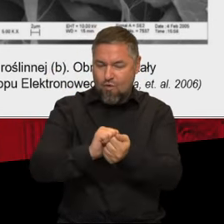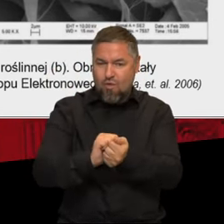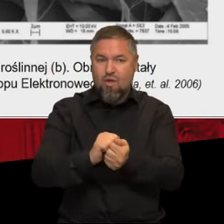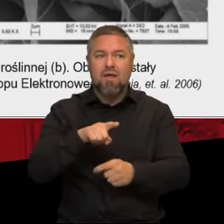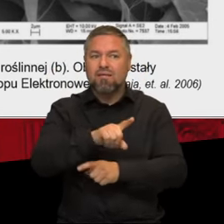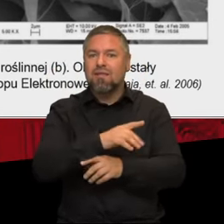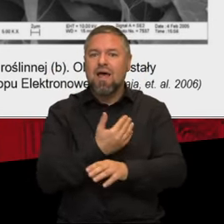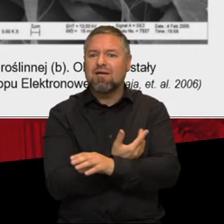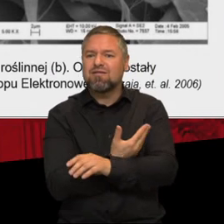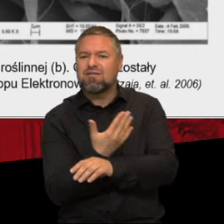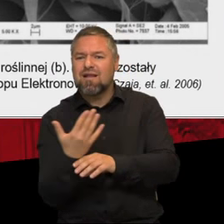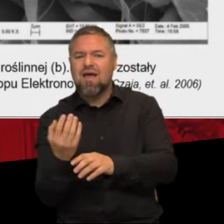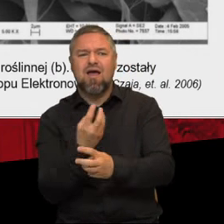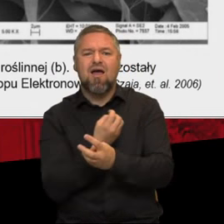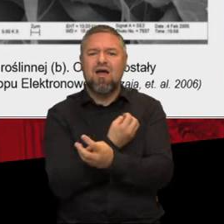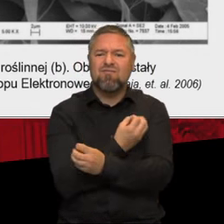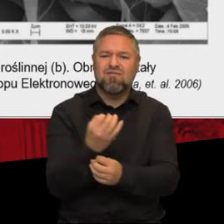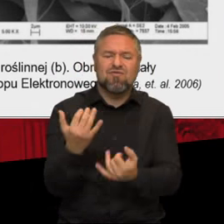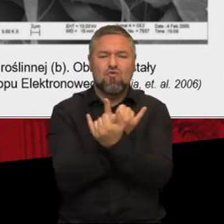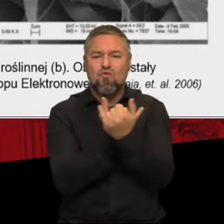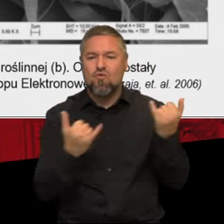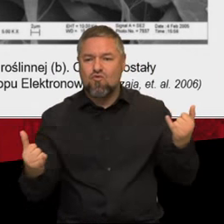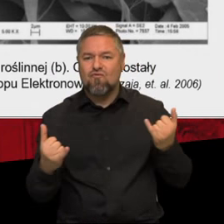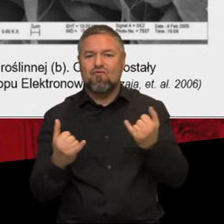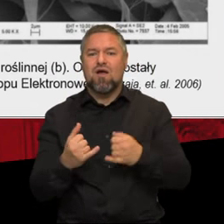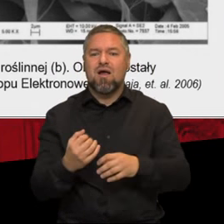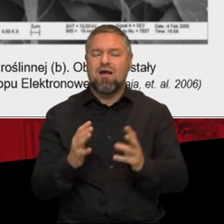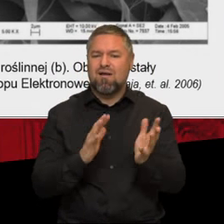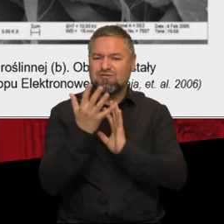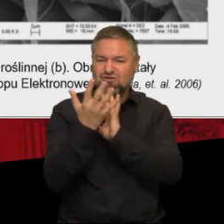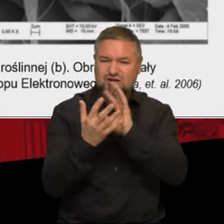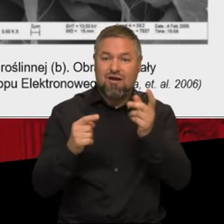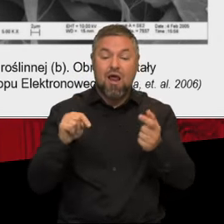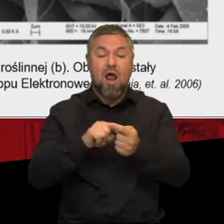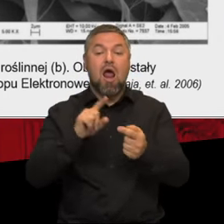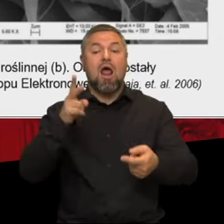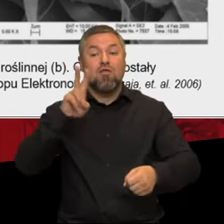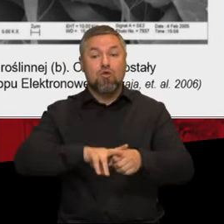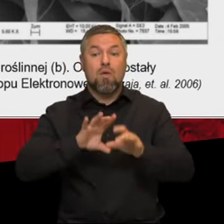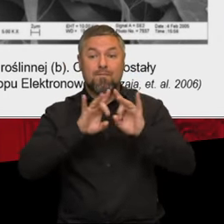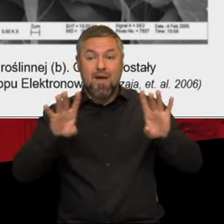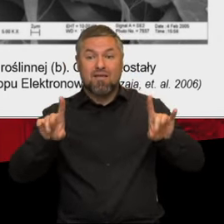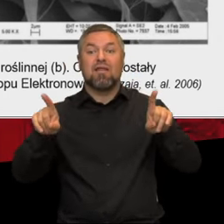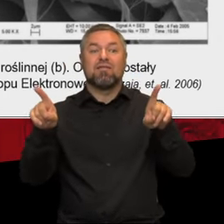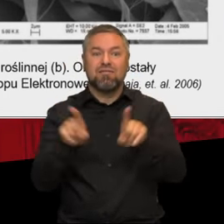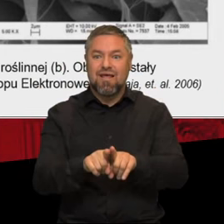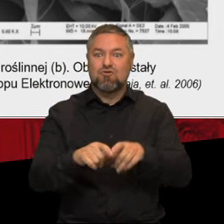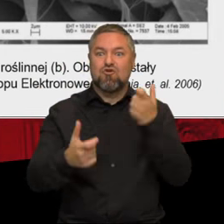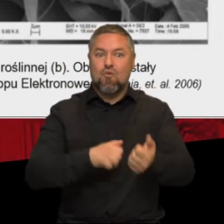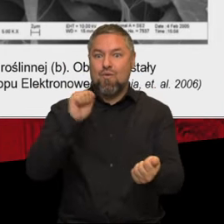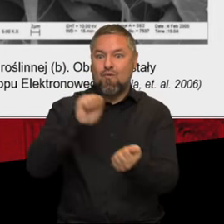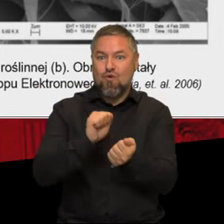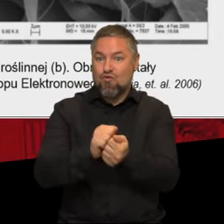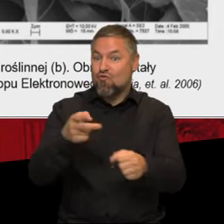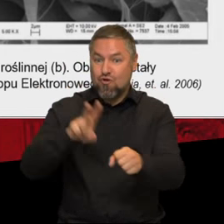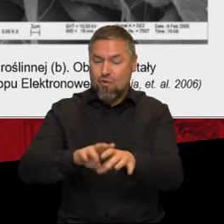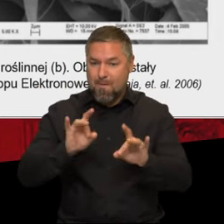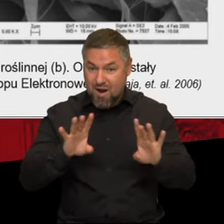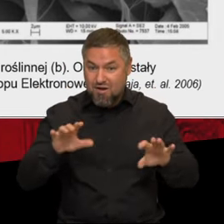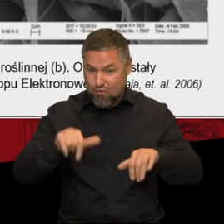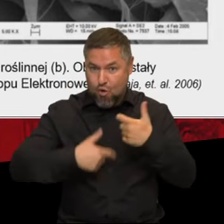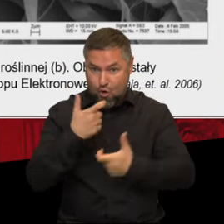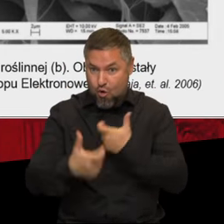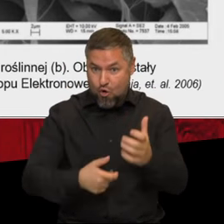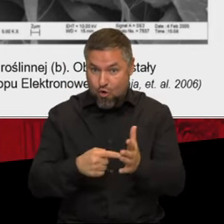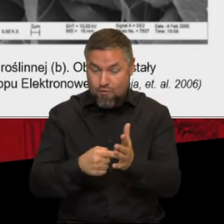rośliny. Natomiast są niektóre rodzaje bakterii, które również potrafią ją produkować i ona cechuje się bardzo